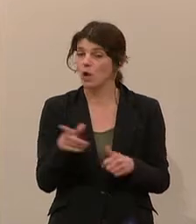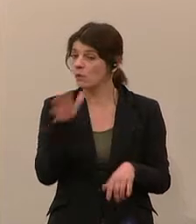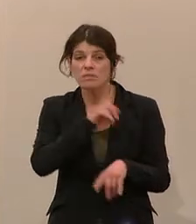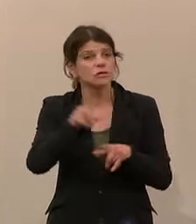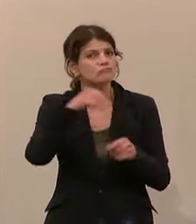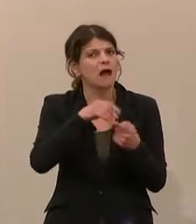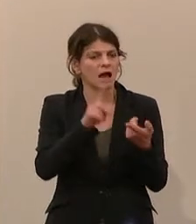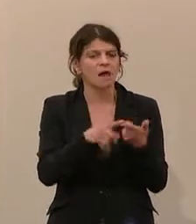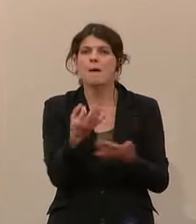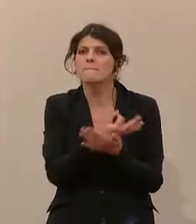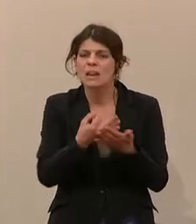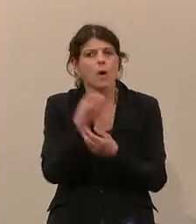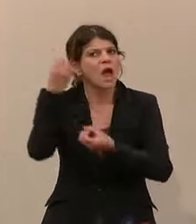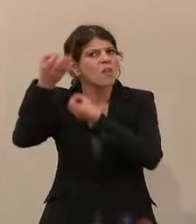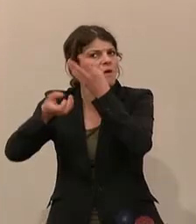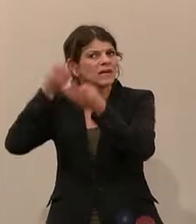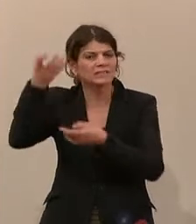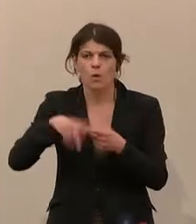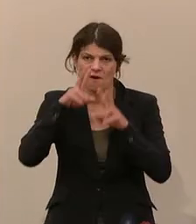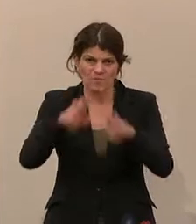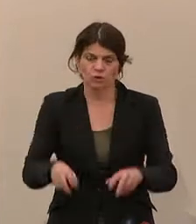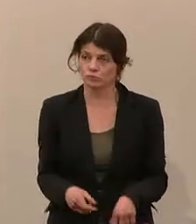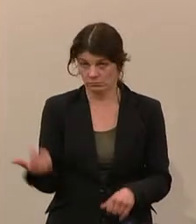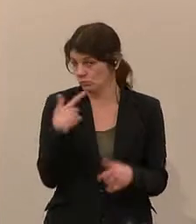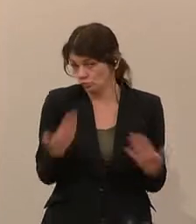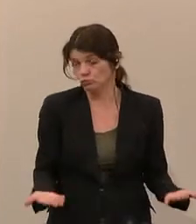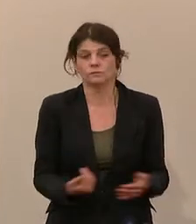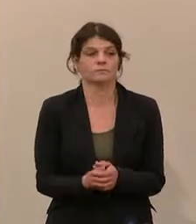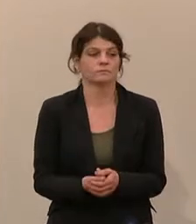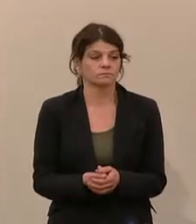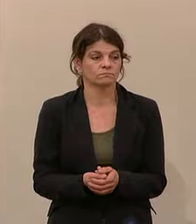gespart bei Bildung, Innovation und Forschung.